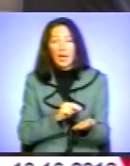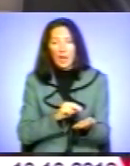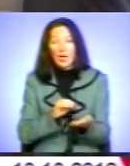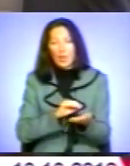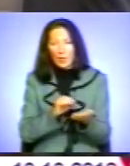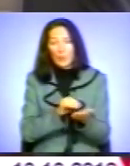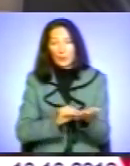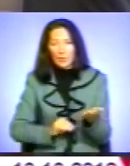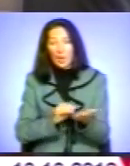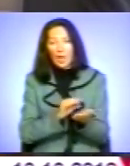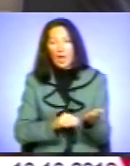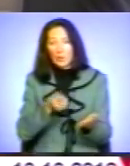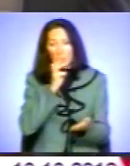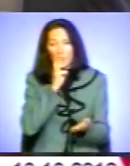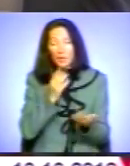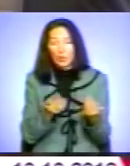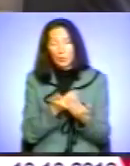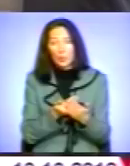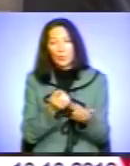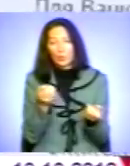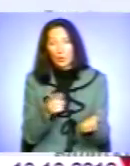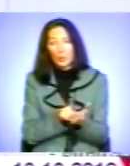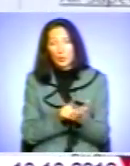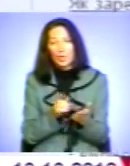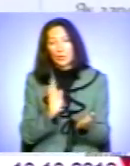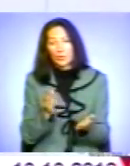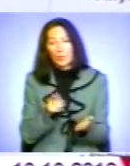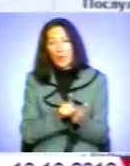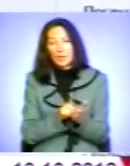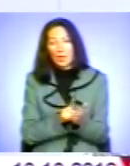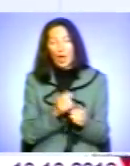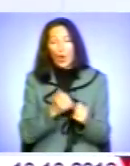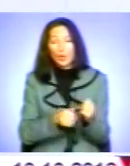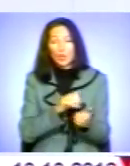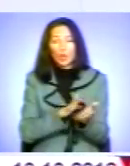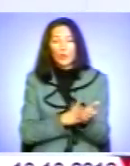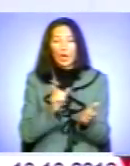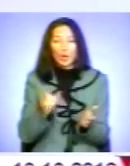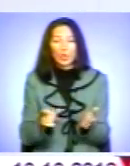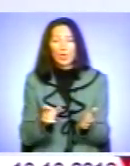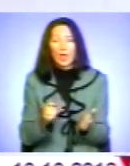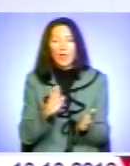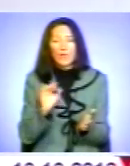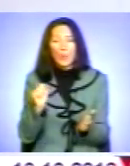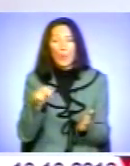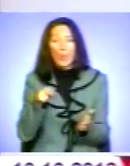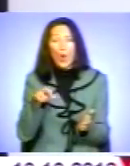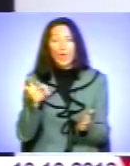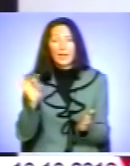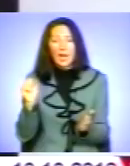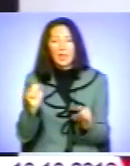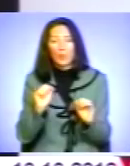року. Якщо це пенсіонер, там будуть всі дані стосовно її пенсії. Кожна зареєстрована людина на веб-порталі може не тільки отримати